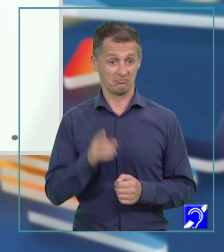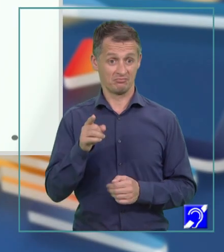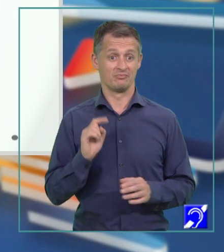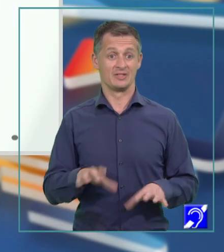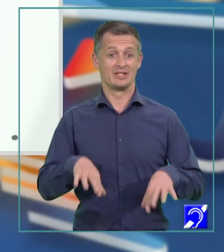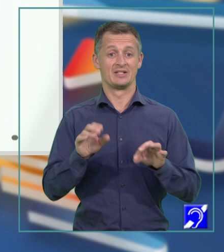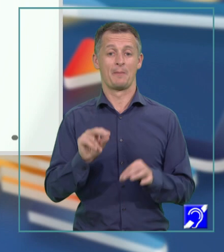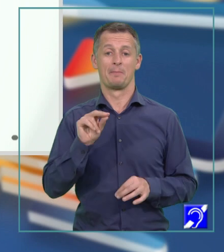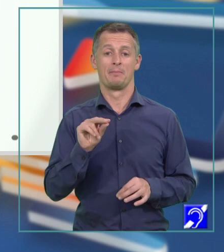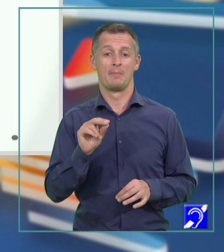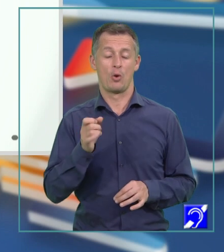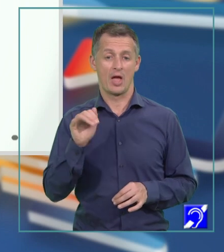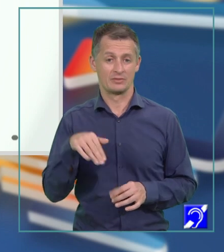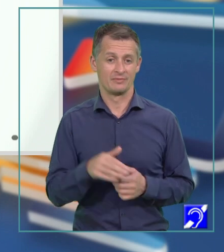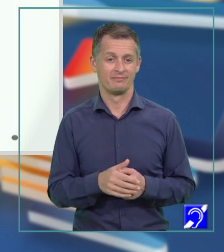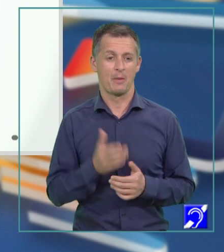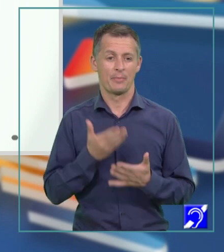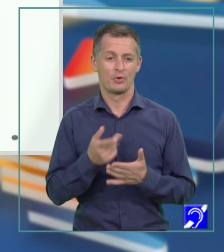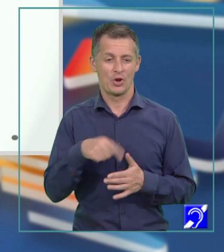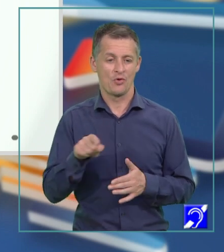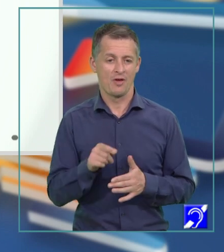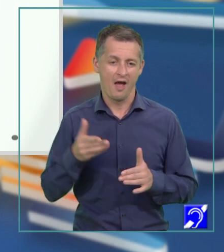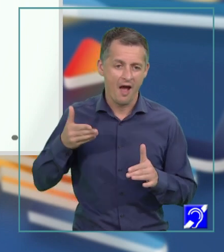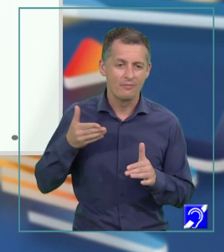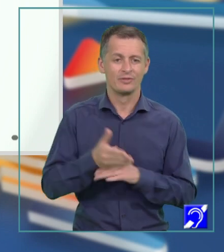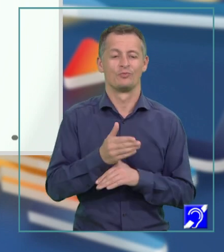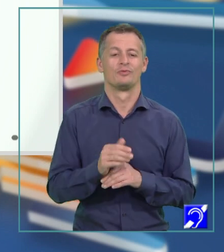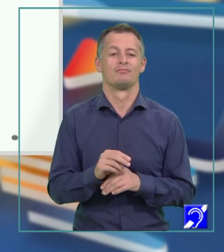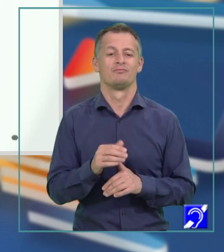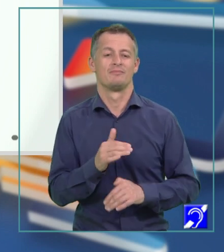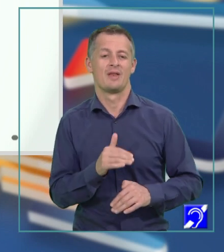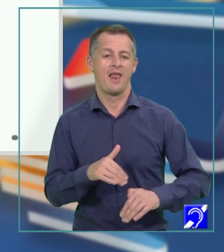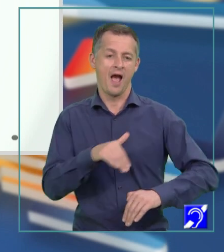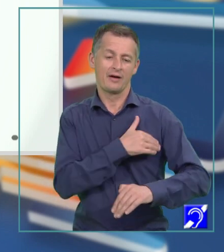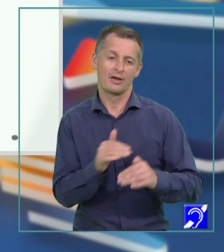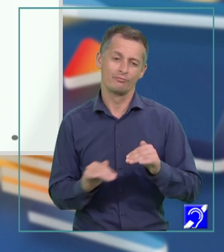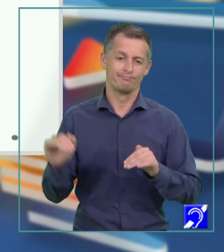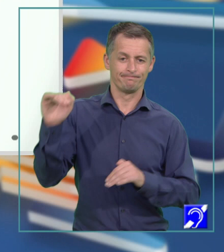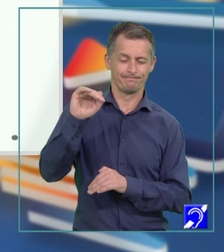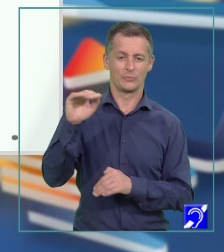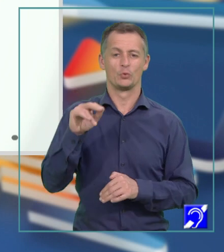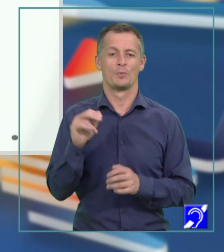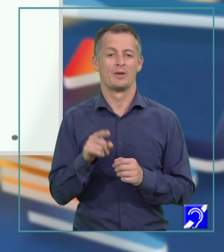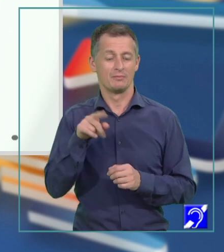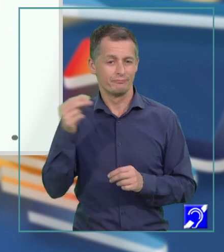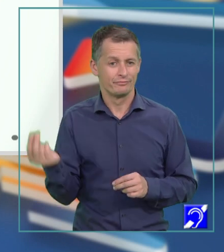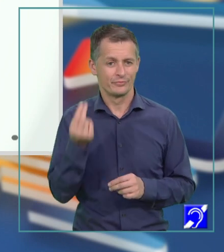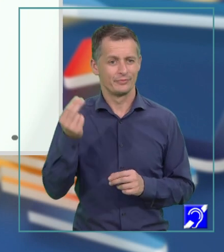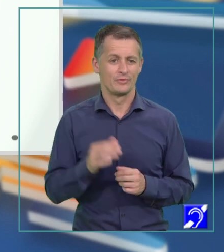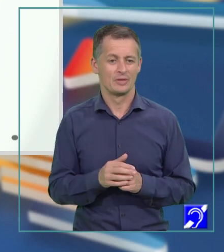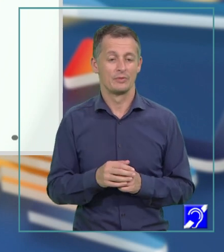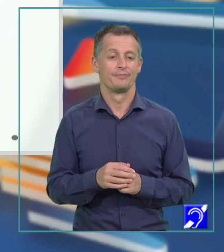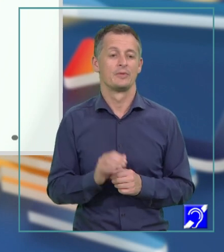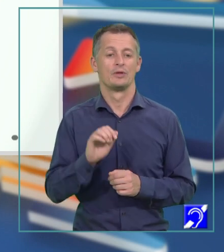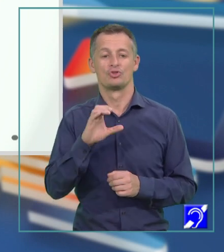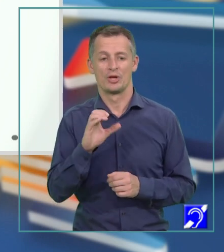apare pleonasmul, pentru că noi am trecut încă o dată la gradul superlativ, deja adjectivul este la acest grad. Am